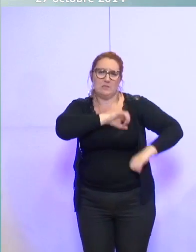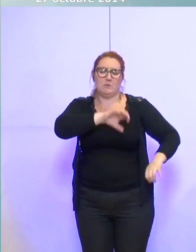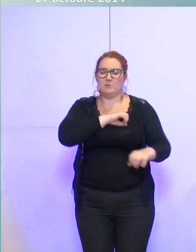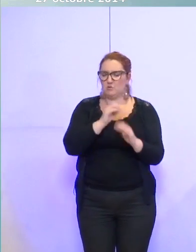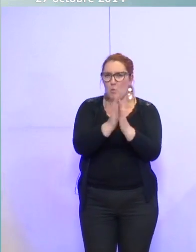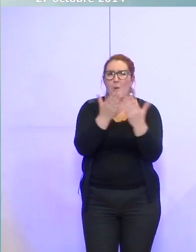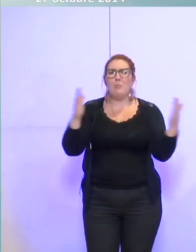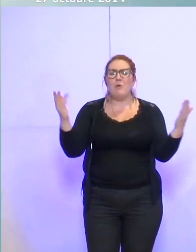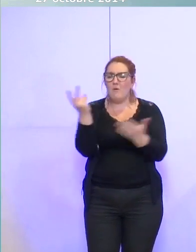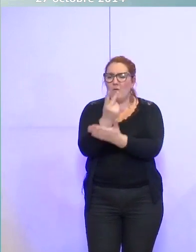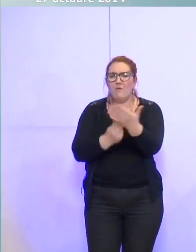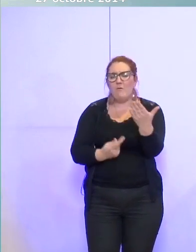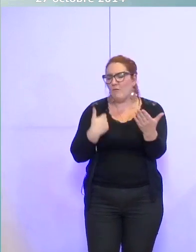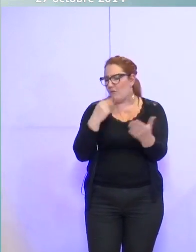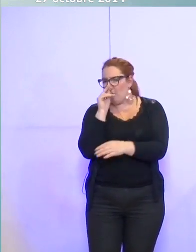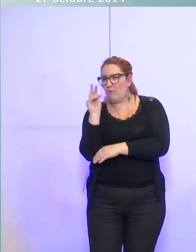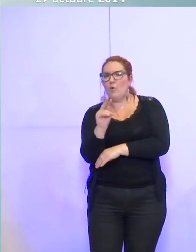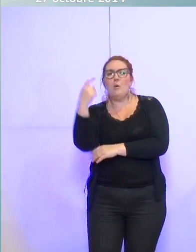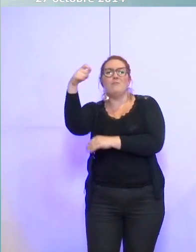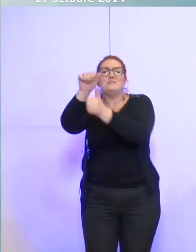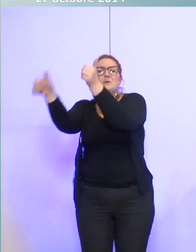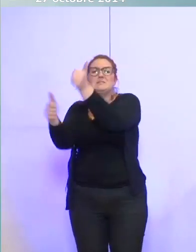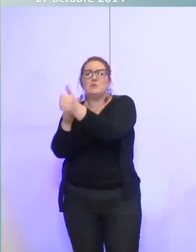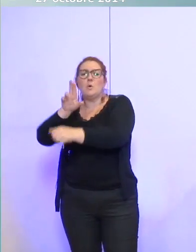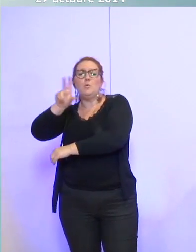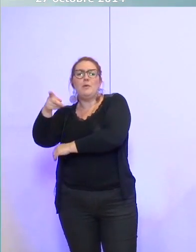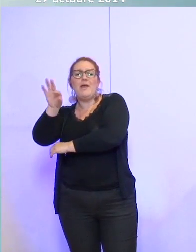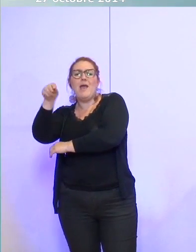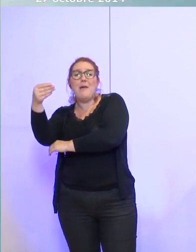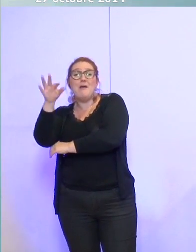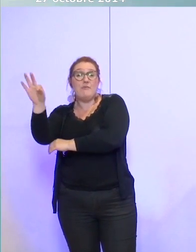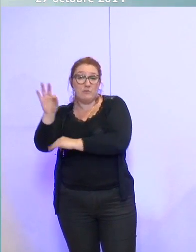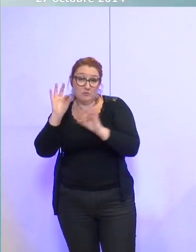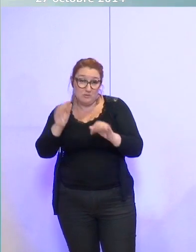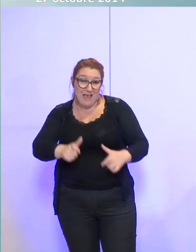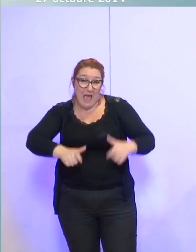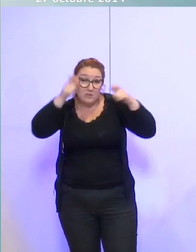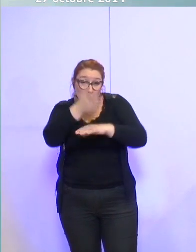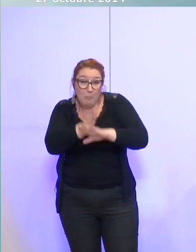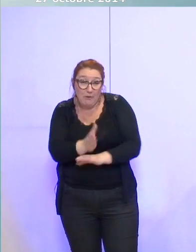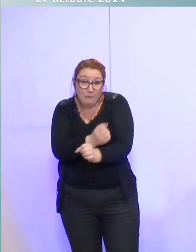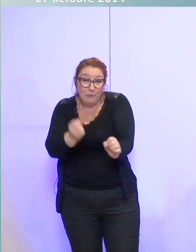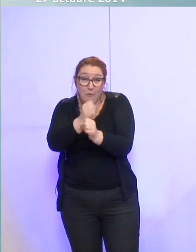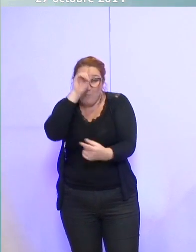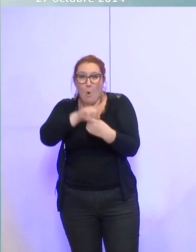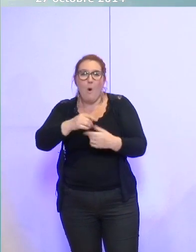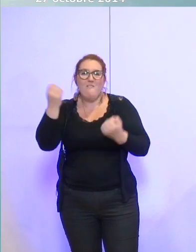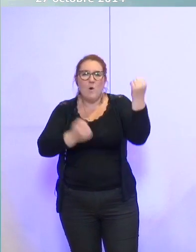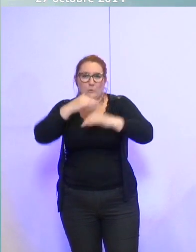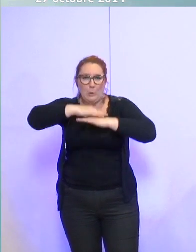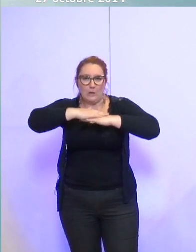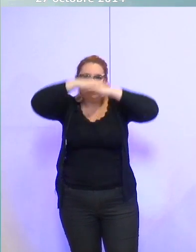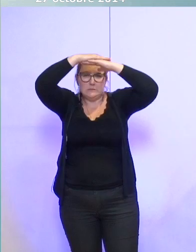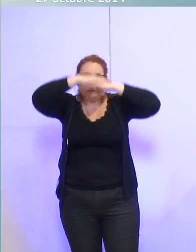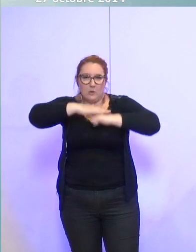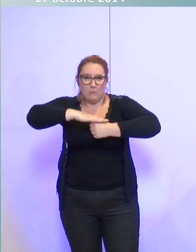avec le vice-président de l'UPMF en charge de ce projet-là. Il y a même prévu un ascenseur pour faire monter une voiture pour faire des